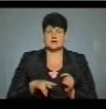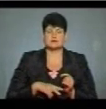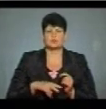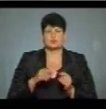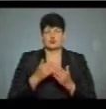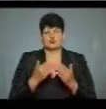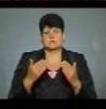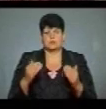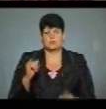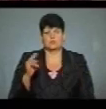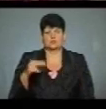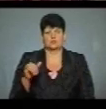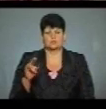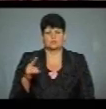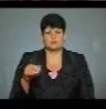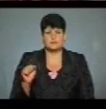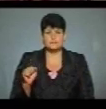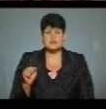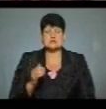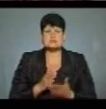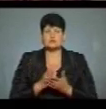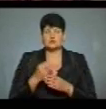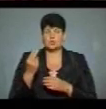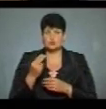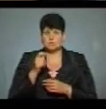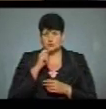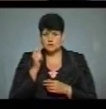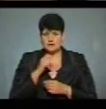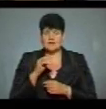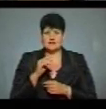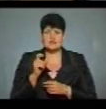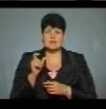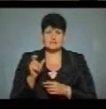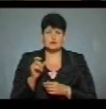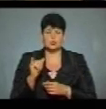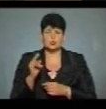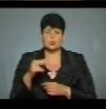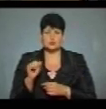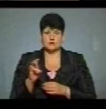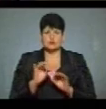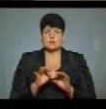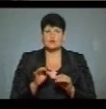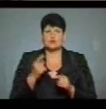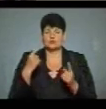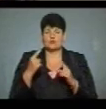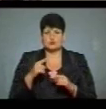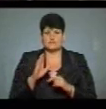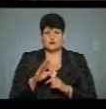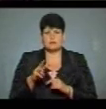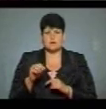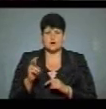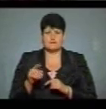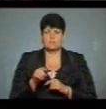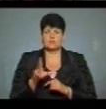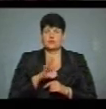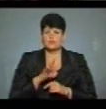Дуда. Заслужений художник України Євген Удін розповів про творчість Віктора Макарова. Віктор Макаров був